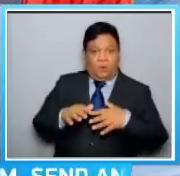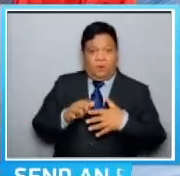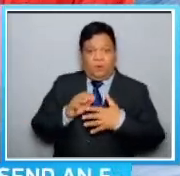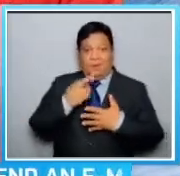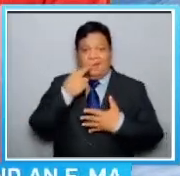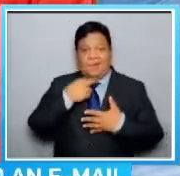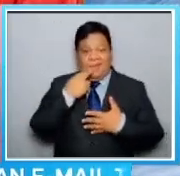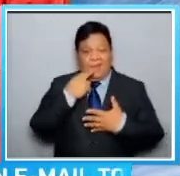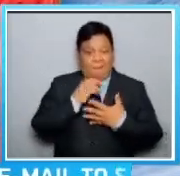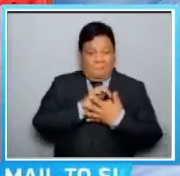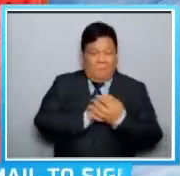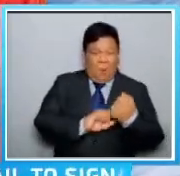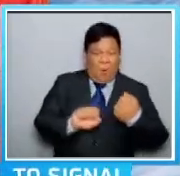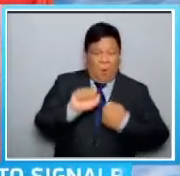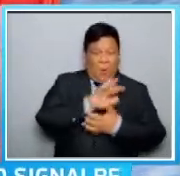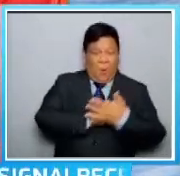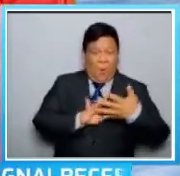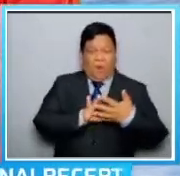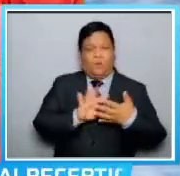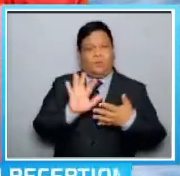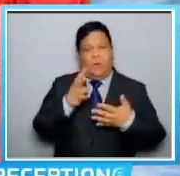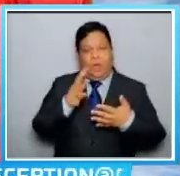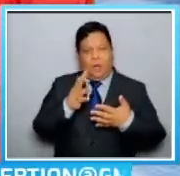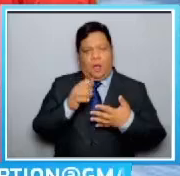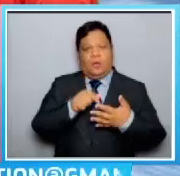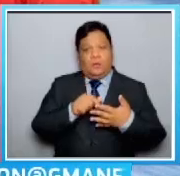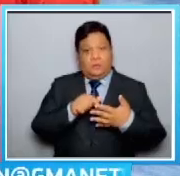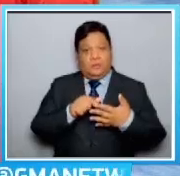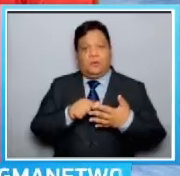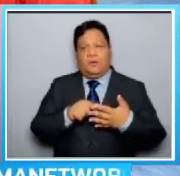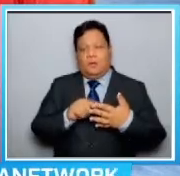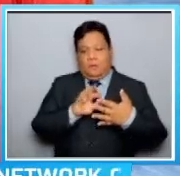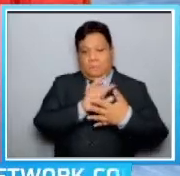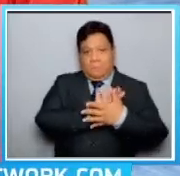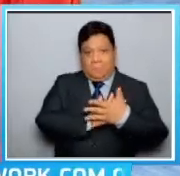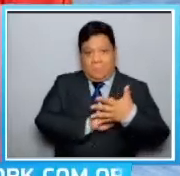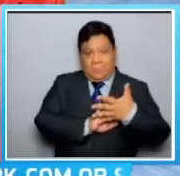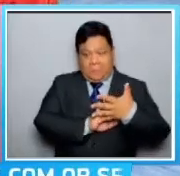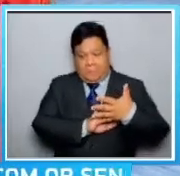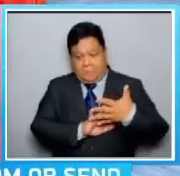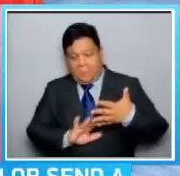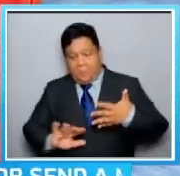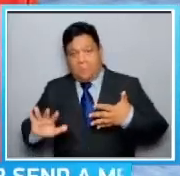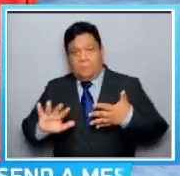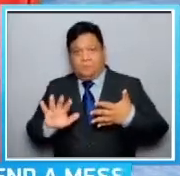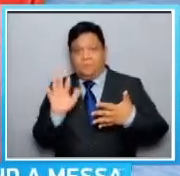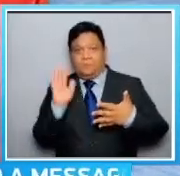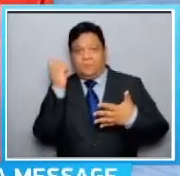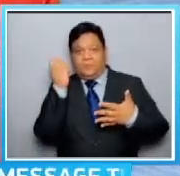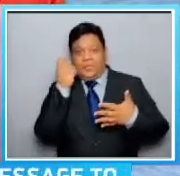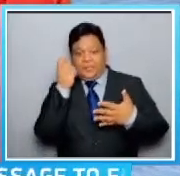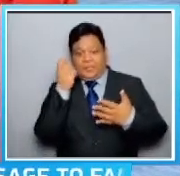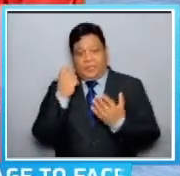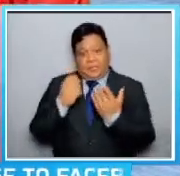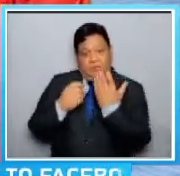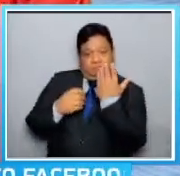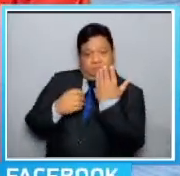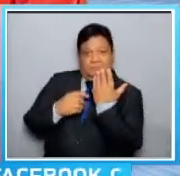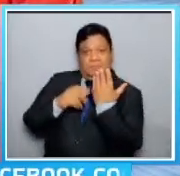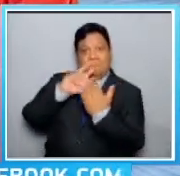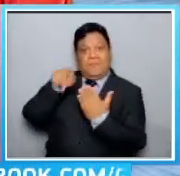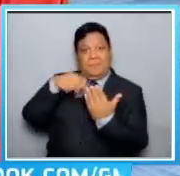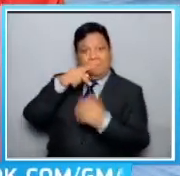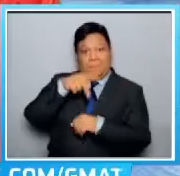yan. Yan po yung palalakasin na habagat nitong bagyong si Henry at makikita niyo, ito ay Biyernes,